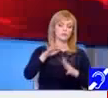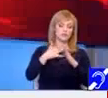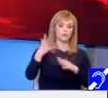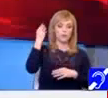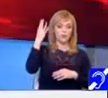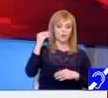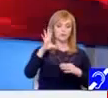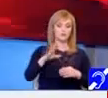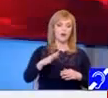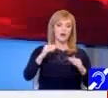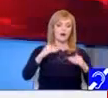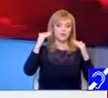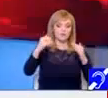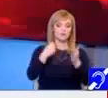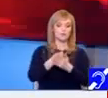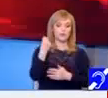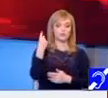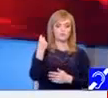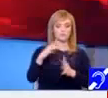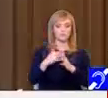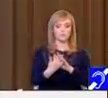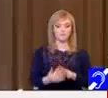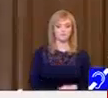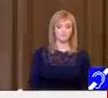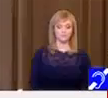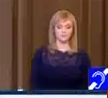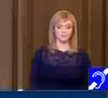care își doresc reîntregirea neamului a crescut la 11.